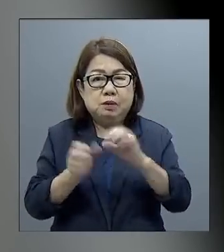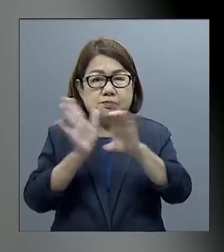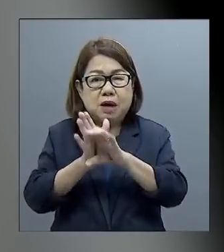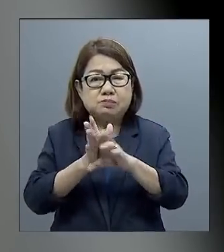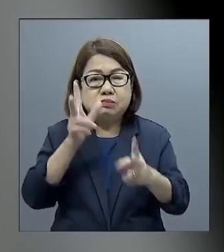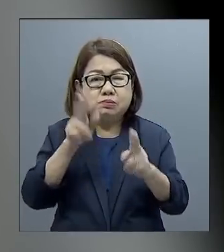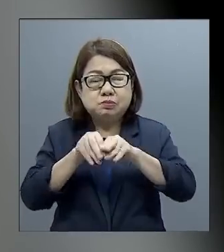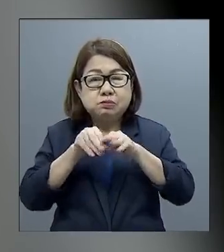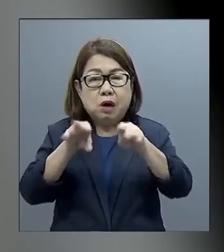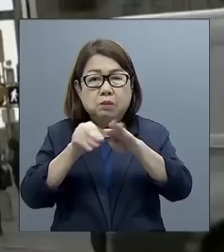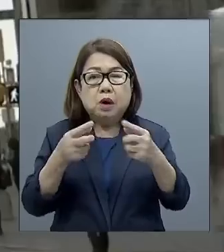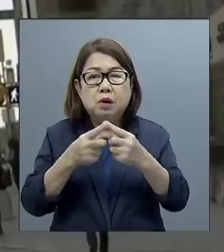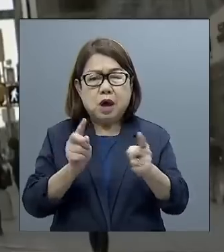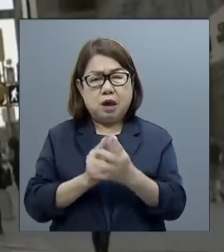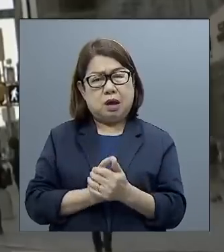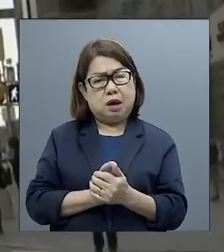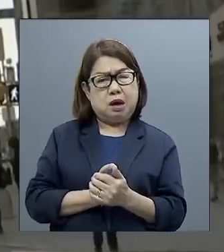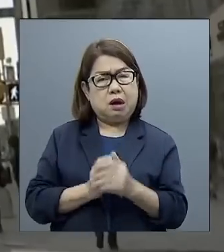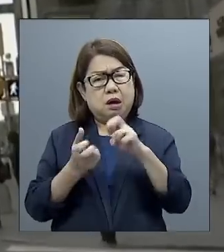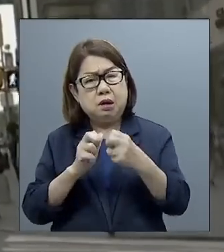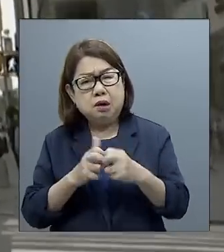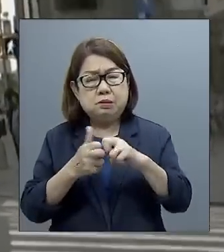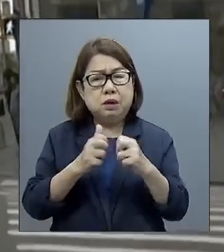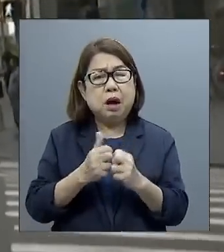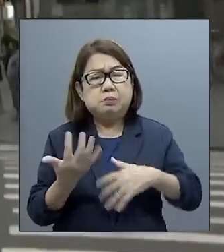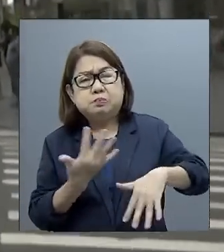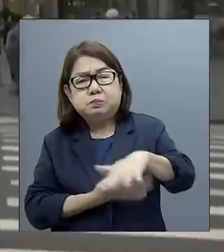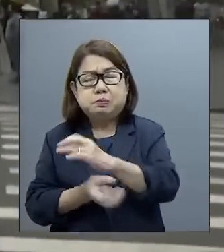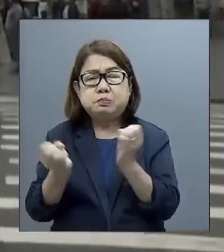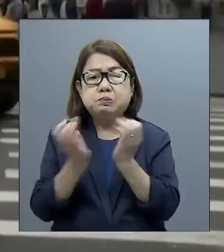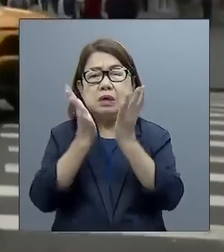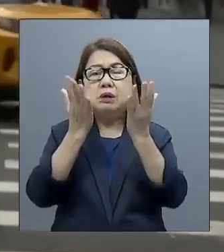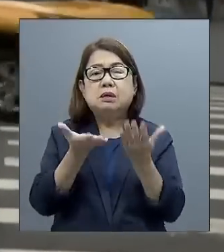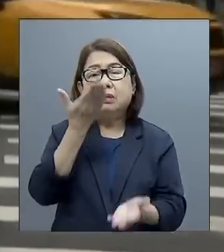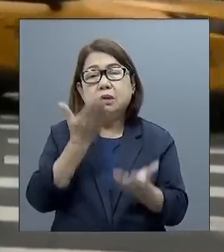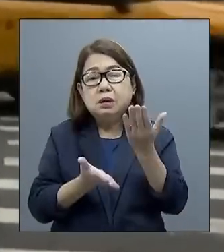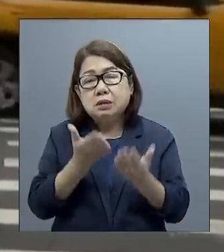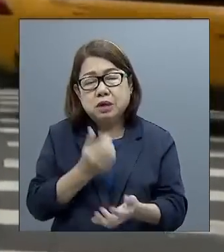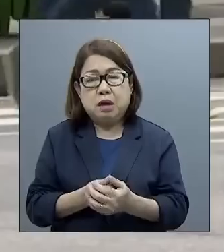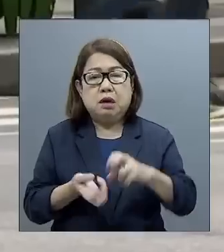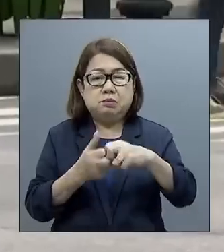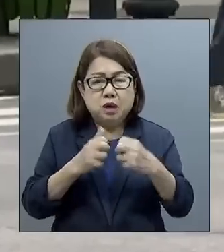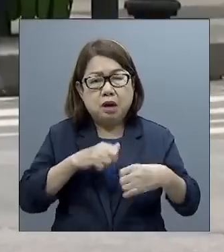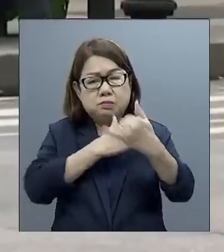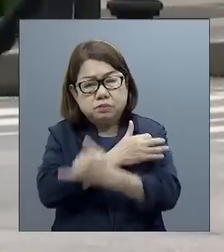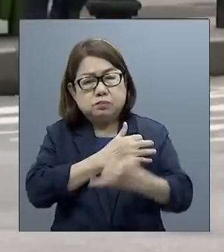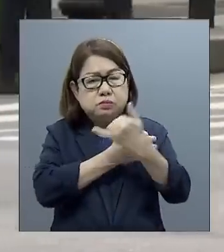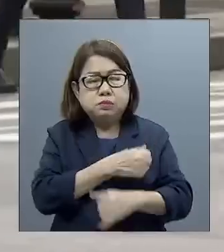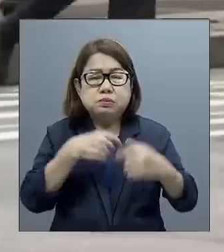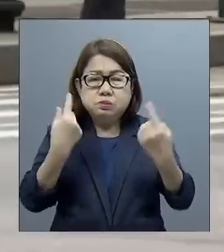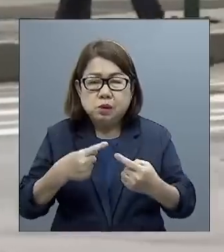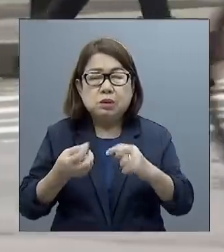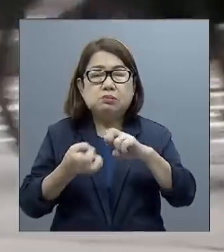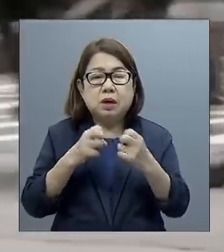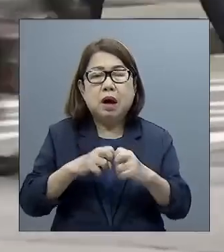แต่เป็นประเด็นที่อ่อนไหวหวังที่จะสร้างความแตกแยกในสังคมหรือสร้างความขัดแย้งในระดับนานาชาติอาจจะทำให้เกิดปัญ